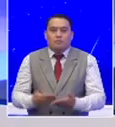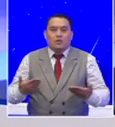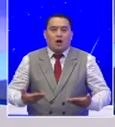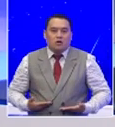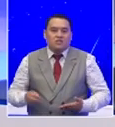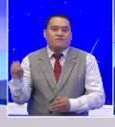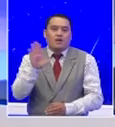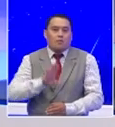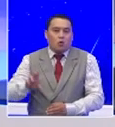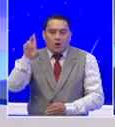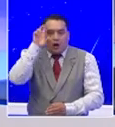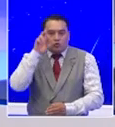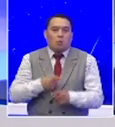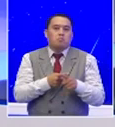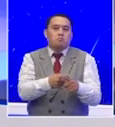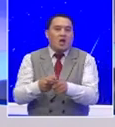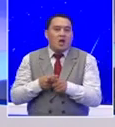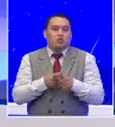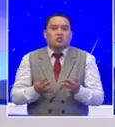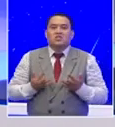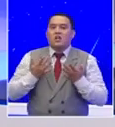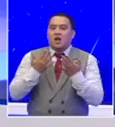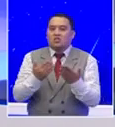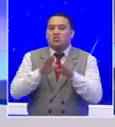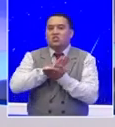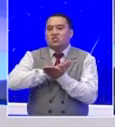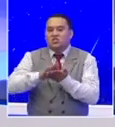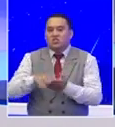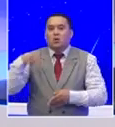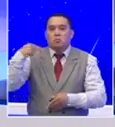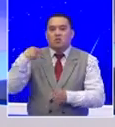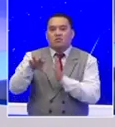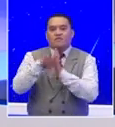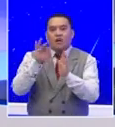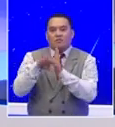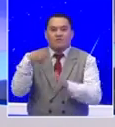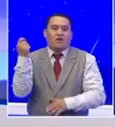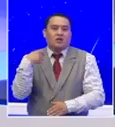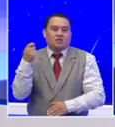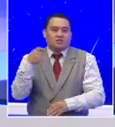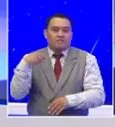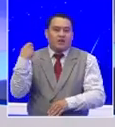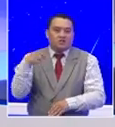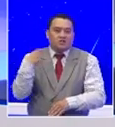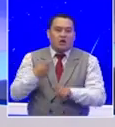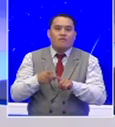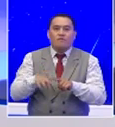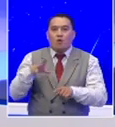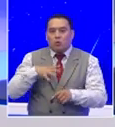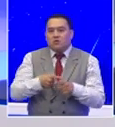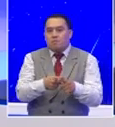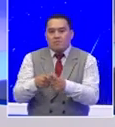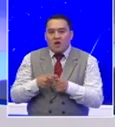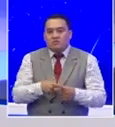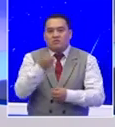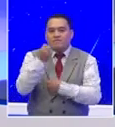Проживающие в Европе граждане Беларуси требуют проведения честных президентских выборов. В воскресенье у посольства Беларуси в Варшаве